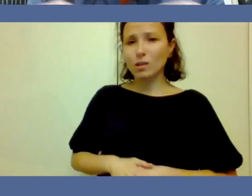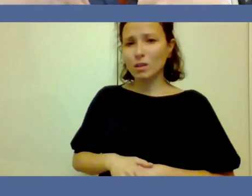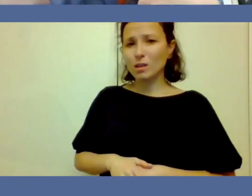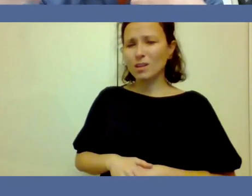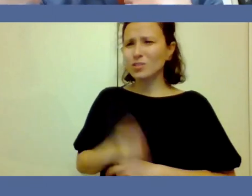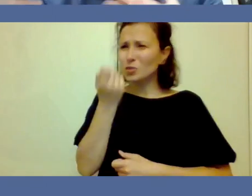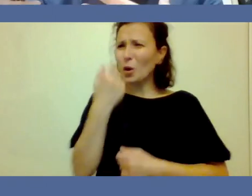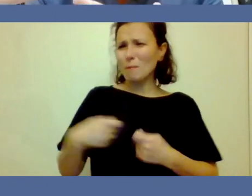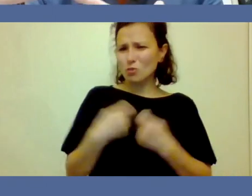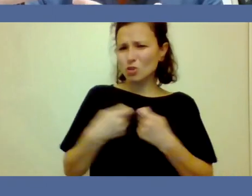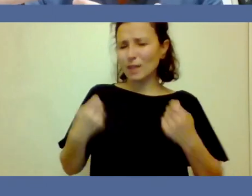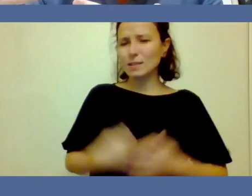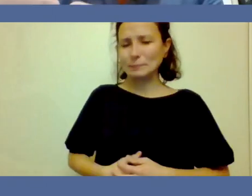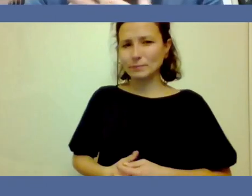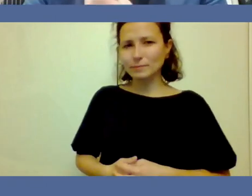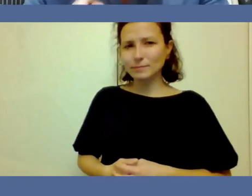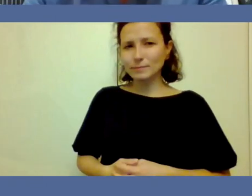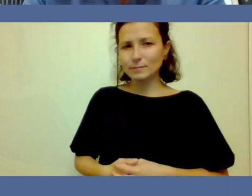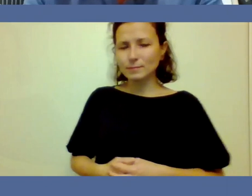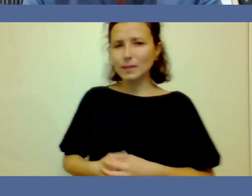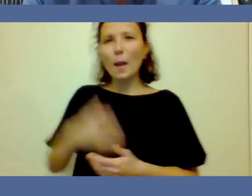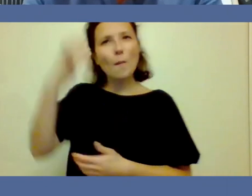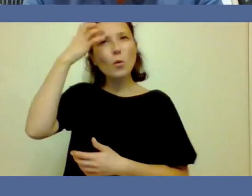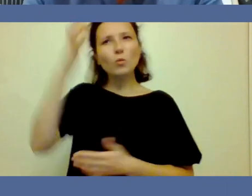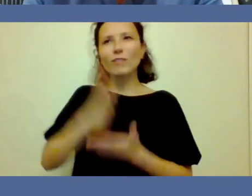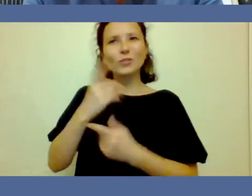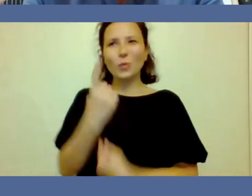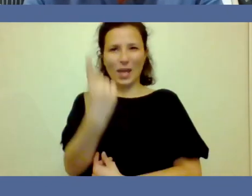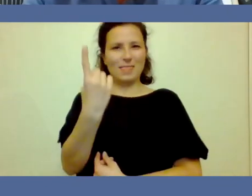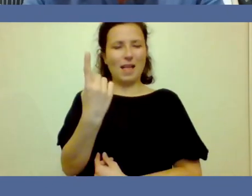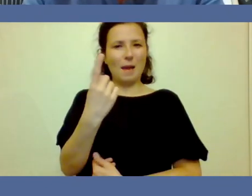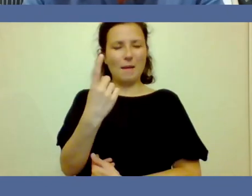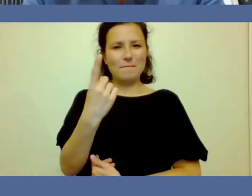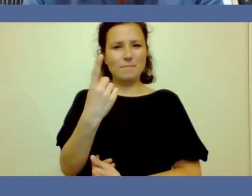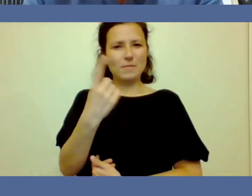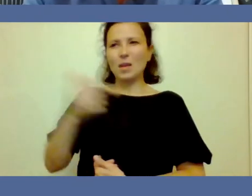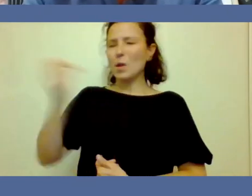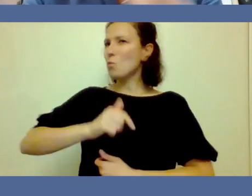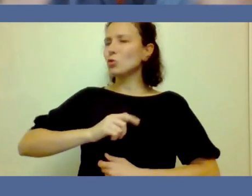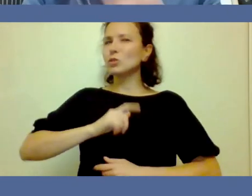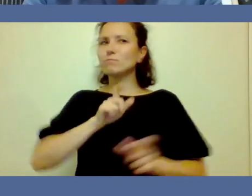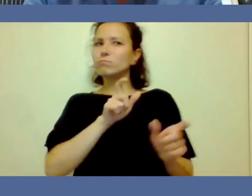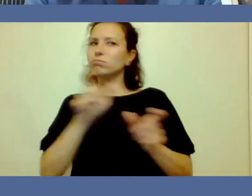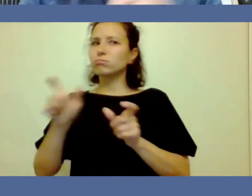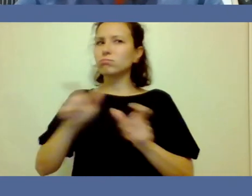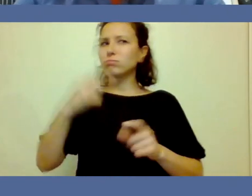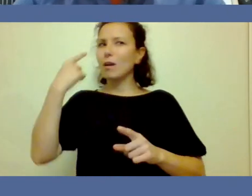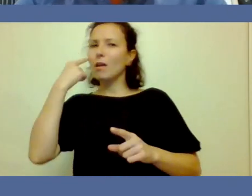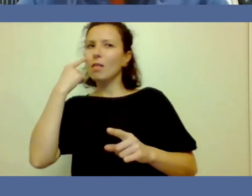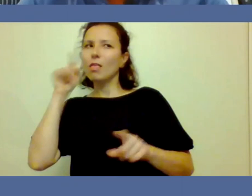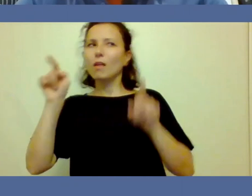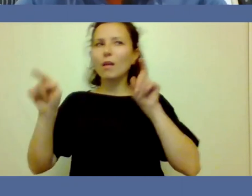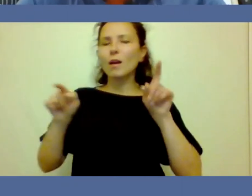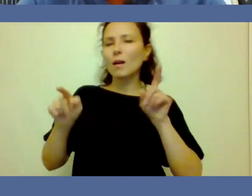uwiera, bo królowa jest tylko jedna i musi bardzo uważać na to, żeby